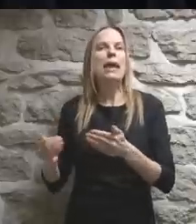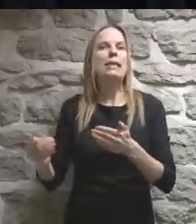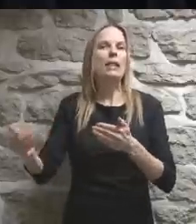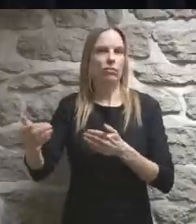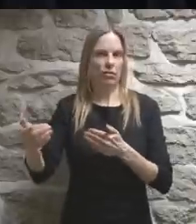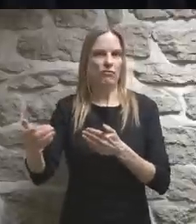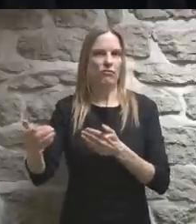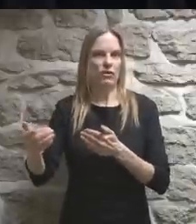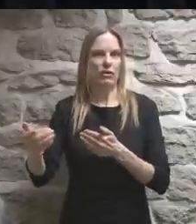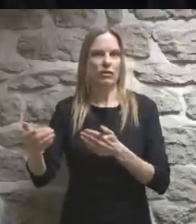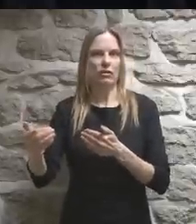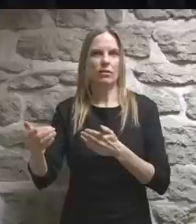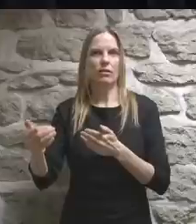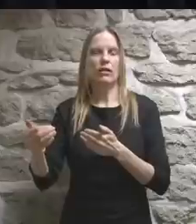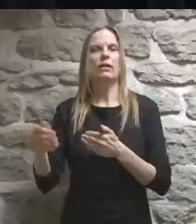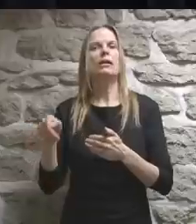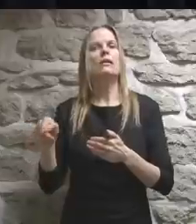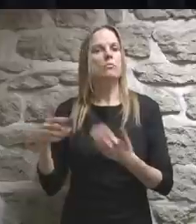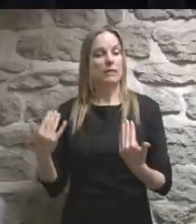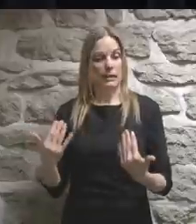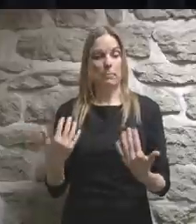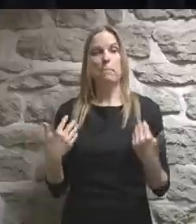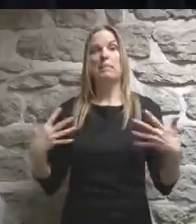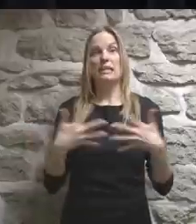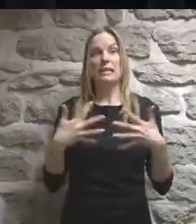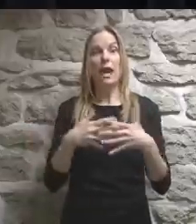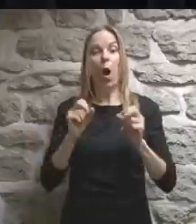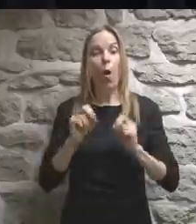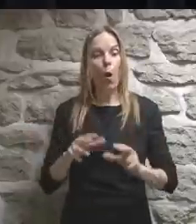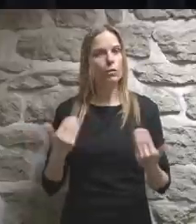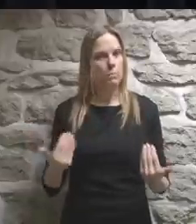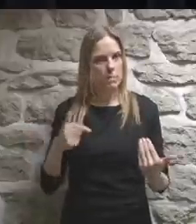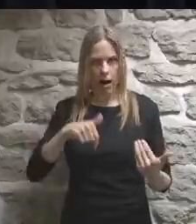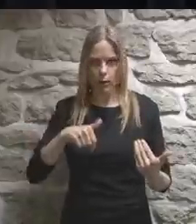et meile oleks praegu sõjalist ohtu, aga